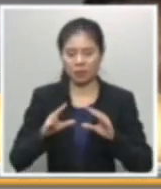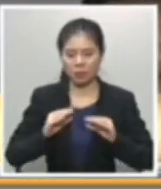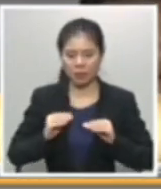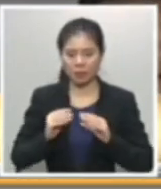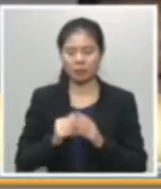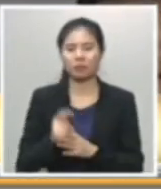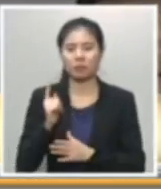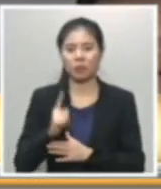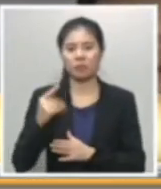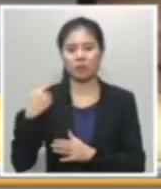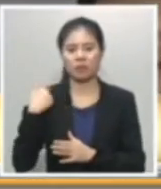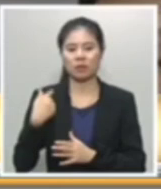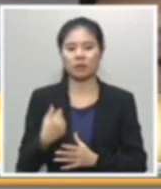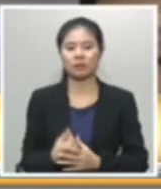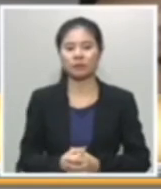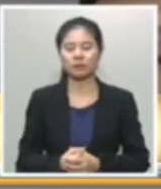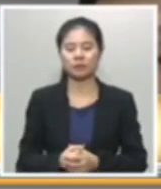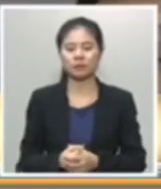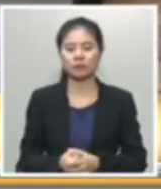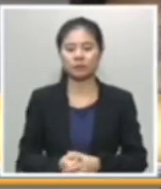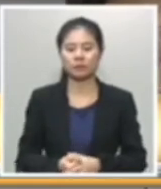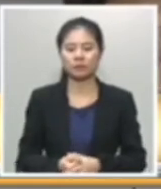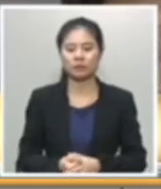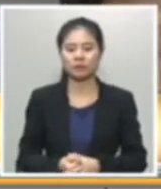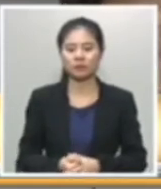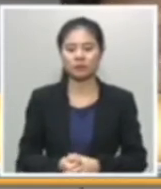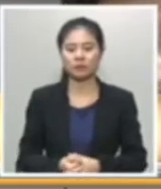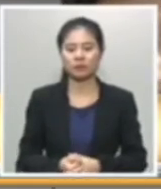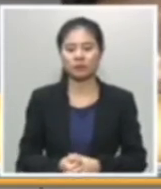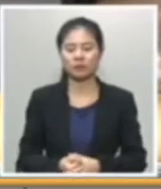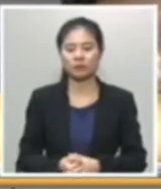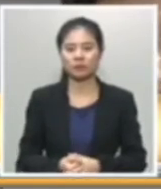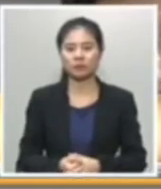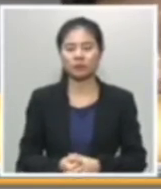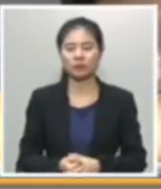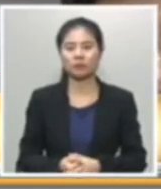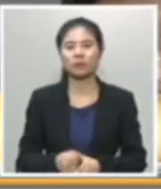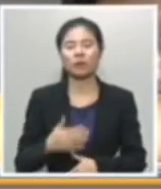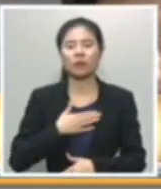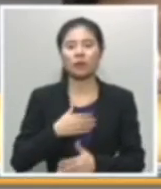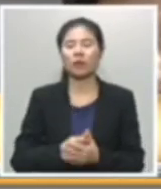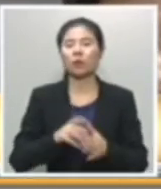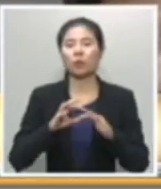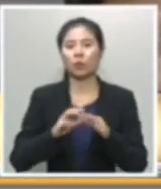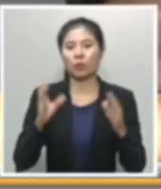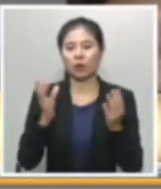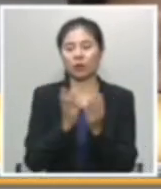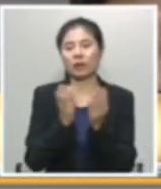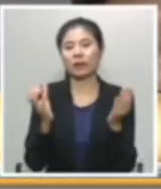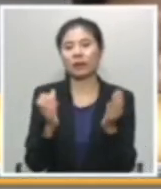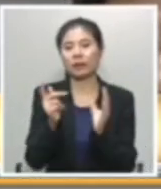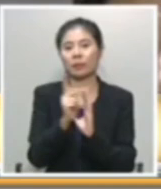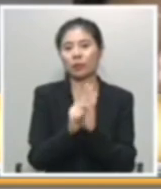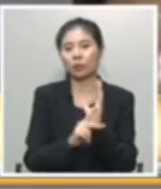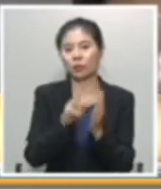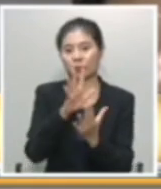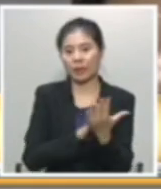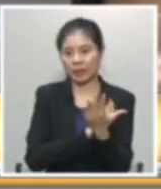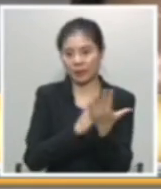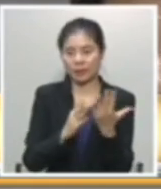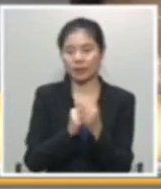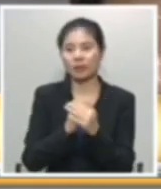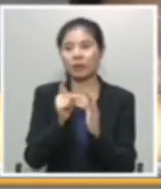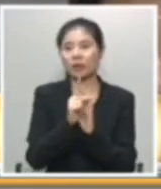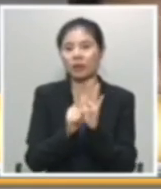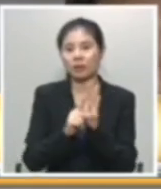วยท่านประธานครับท่านไม่ต้องไปห่วงอะไรกับร่างรัฐธรรมนูญที่ผิดกฎหมายฉบับนี้หร